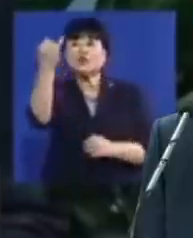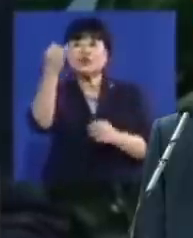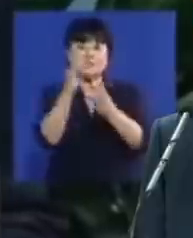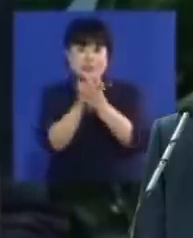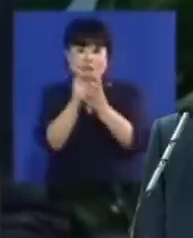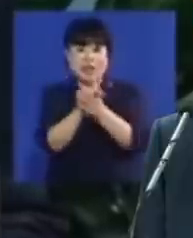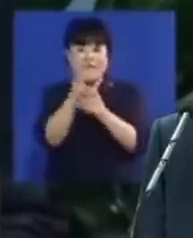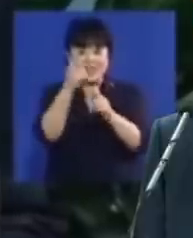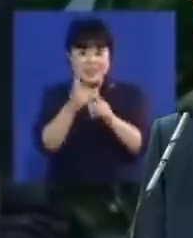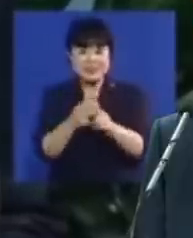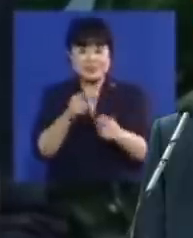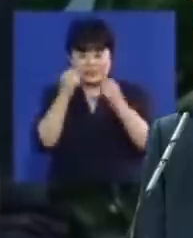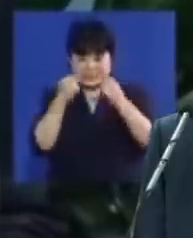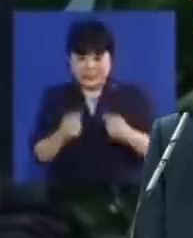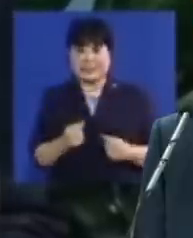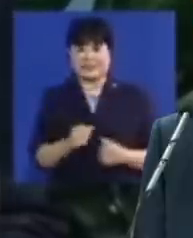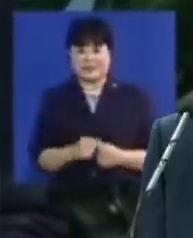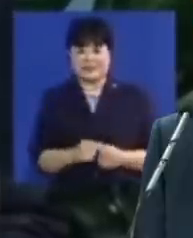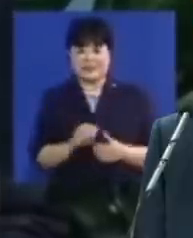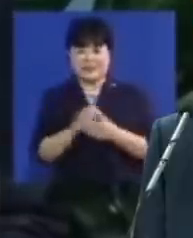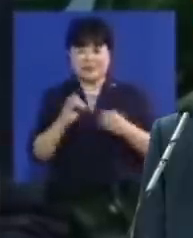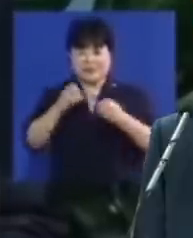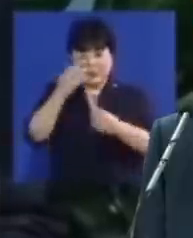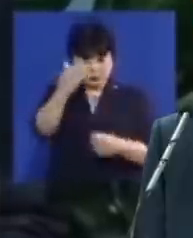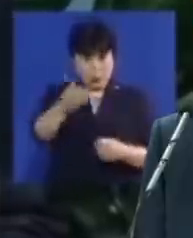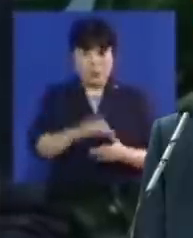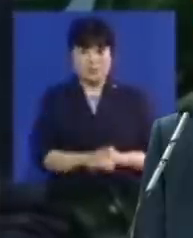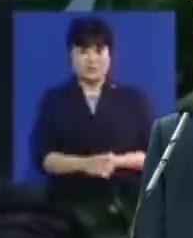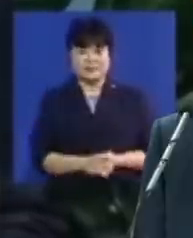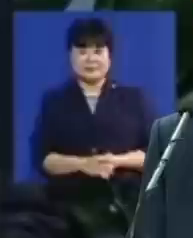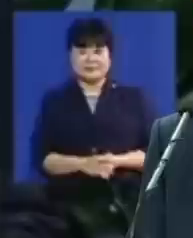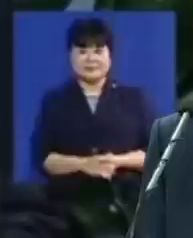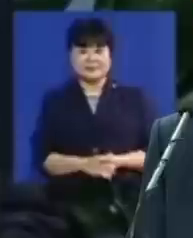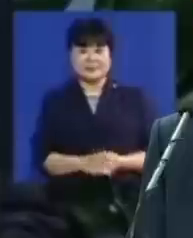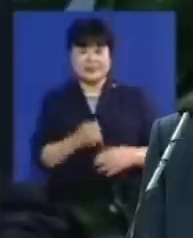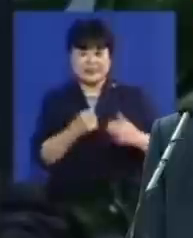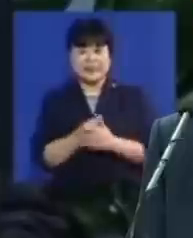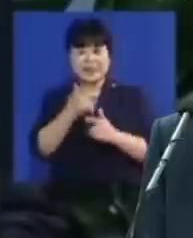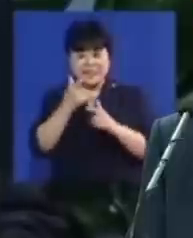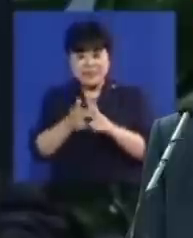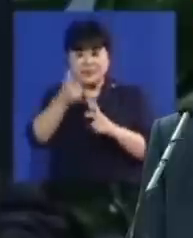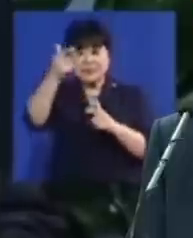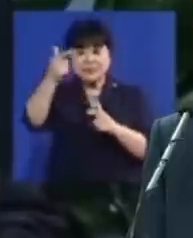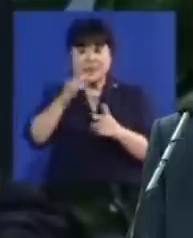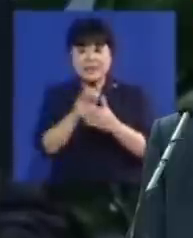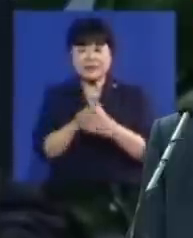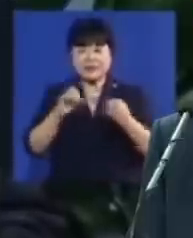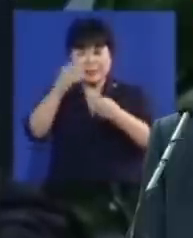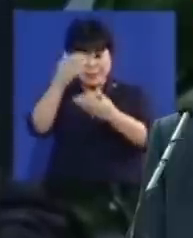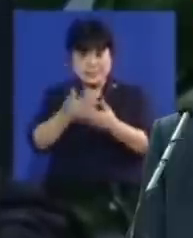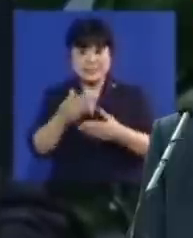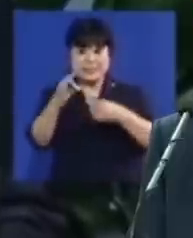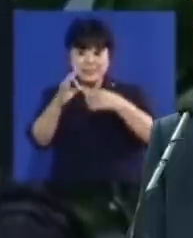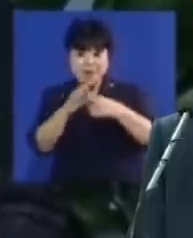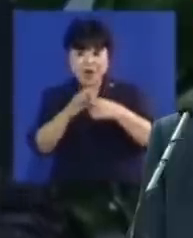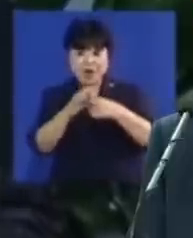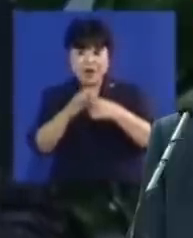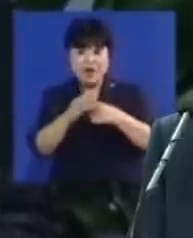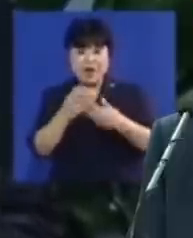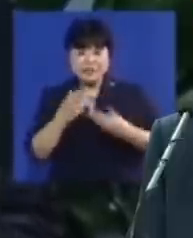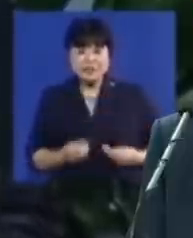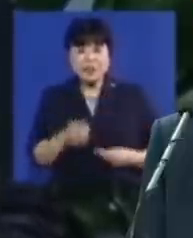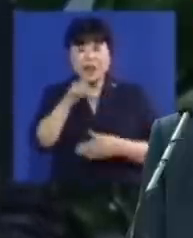친구가 예수님은 살아계셔서 우리 기도를 응답한다고 그러니까. 그래서 예수님이 내 기도를 응답하시면 나도 이